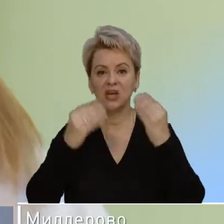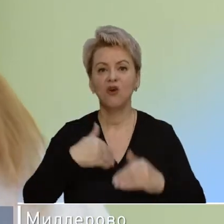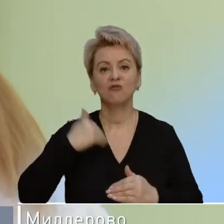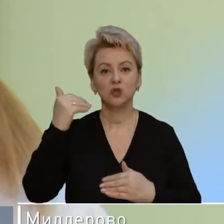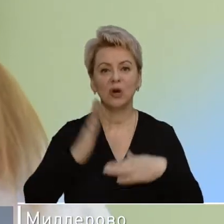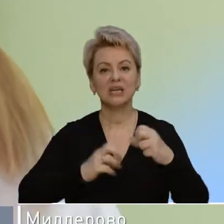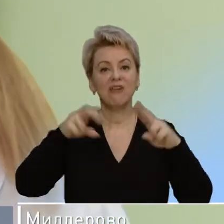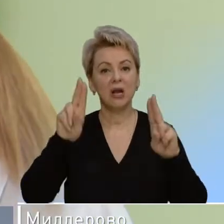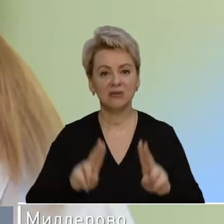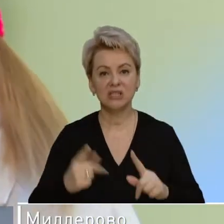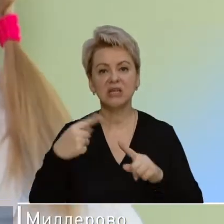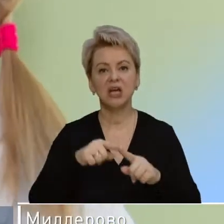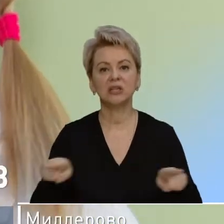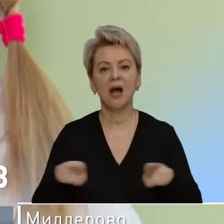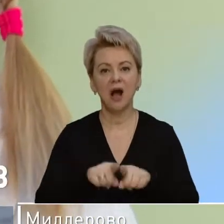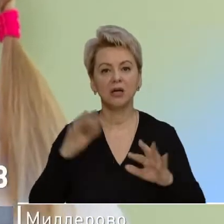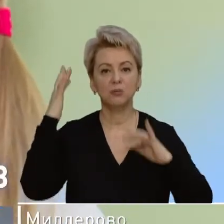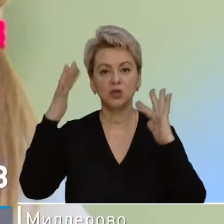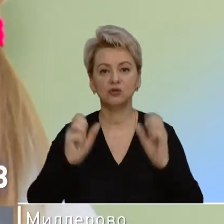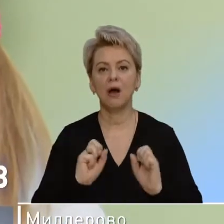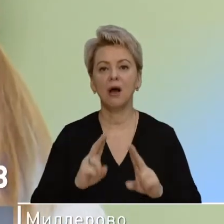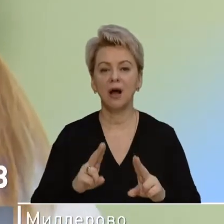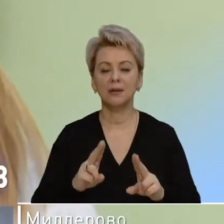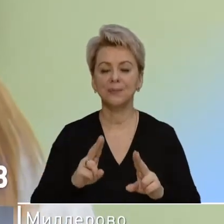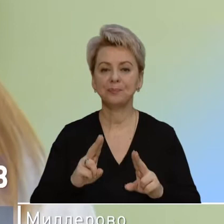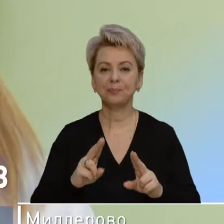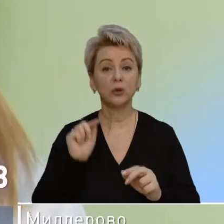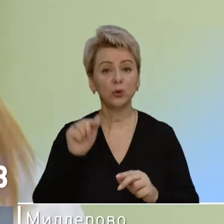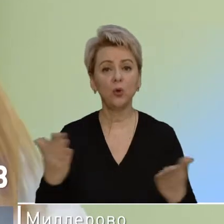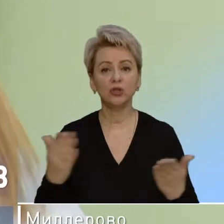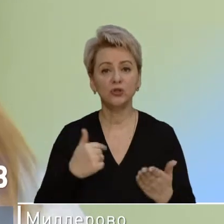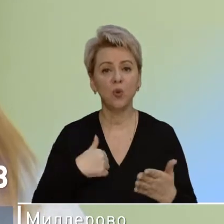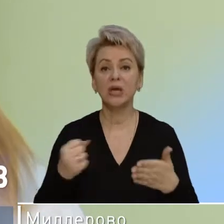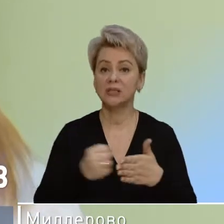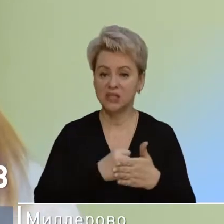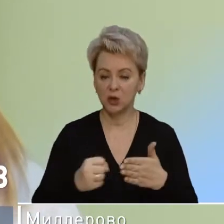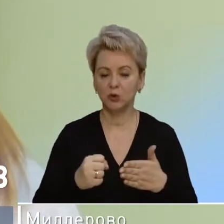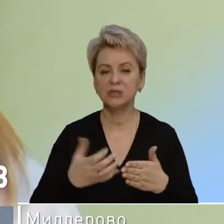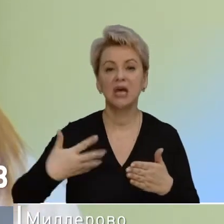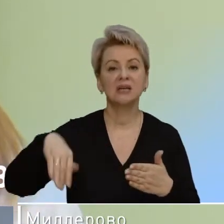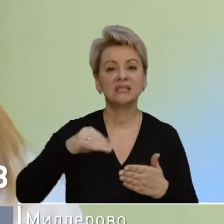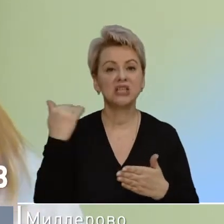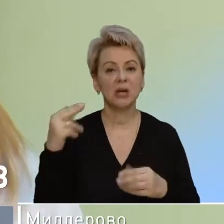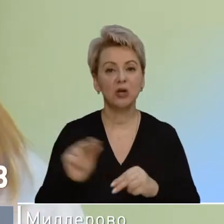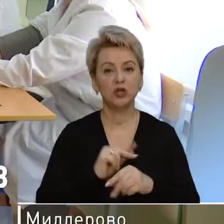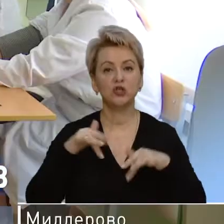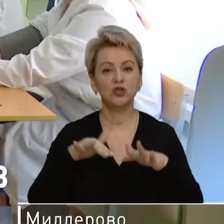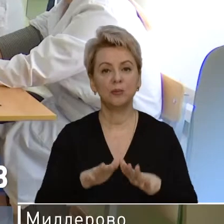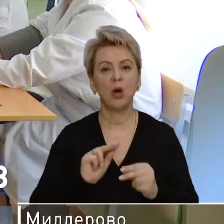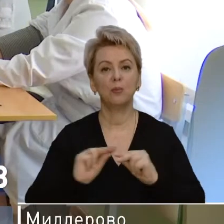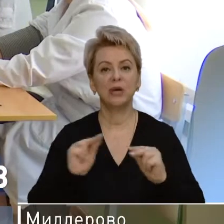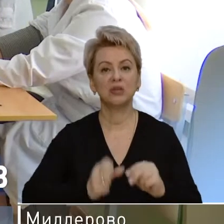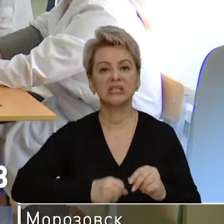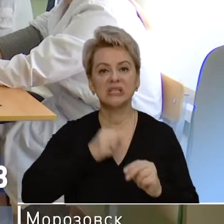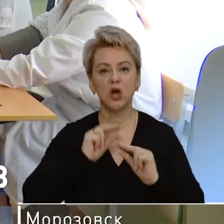высококвалифицированным. То есть это как мечта, это как то, к чему я стремлюсь. Всем им лечебное дело